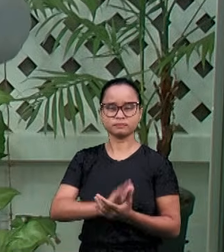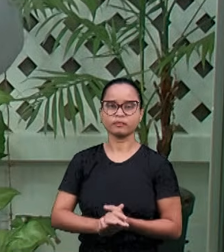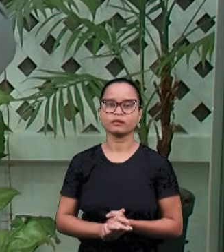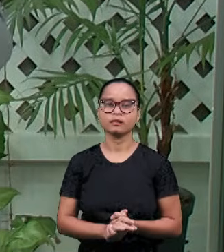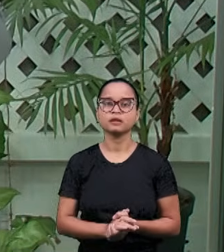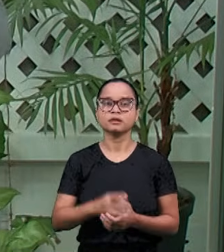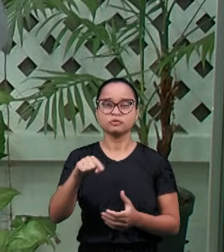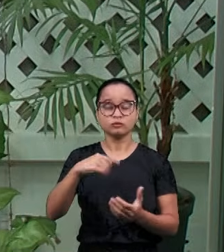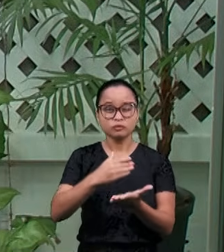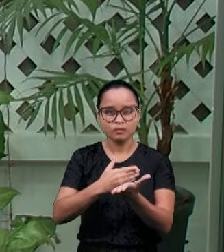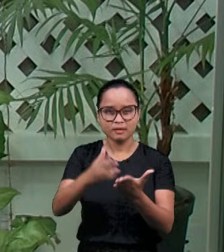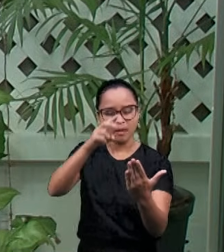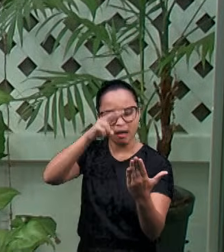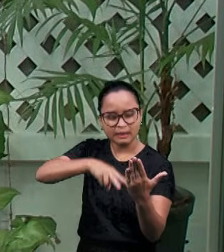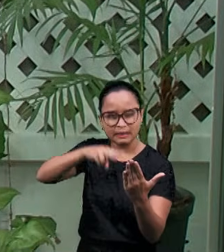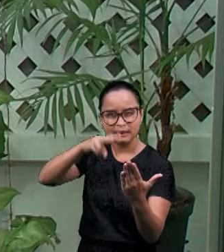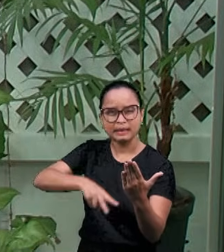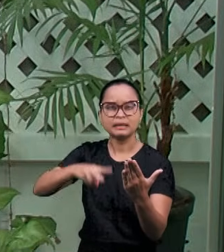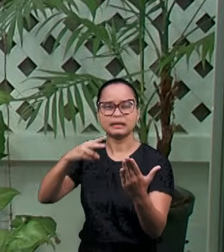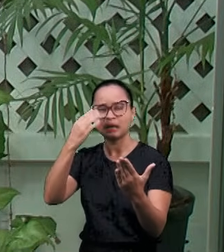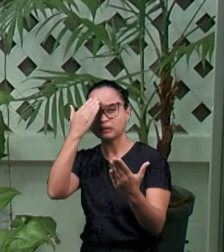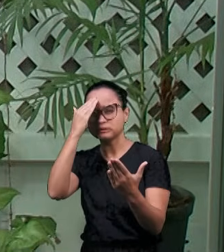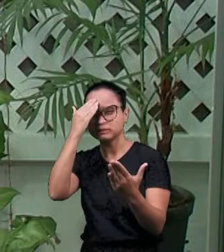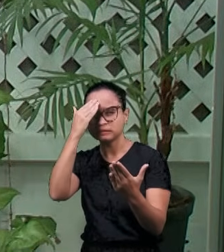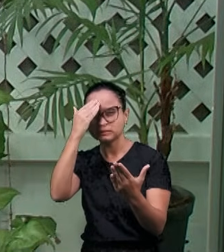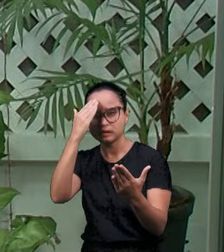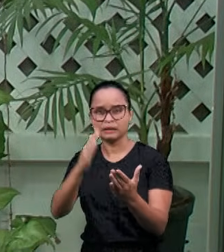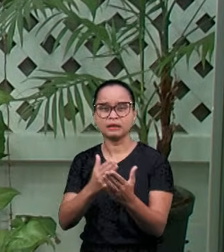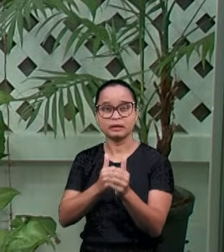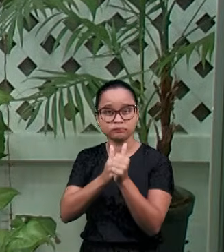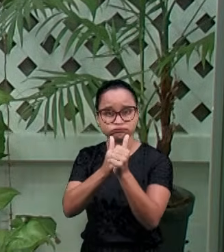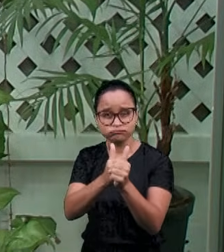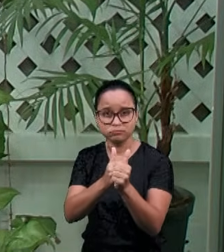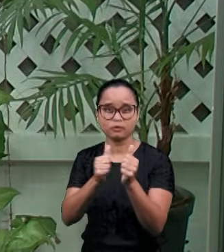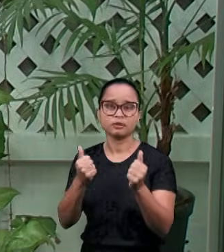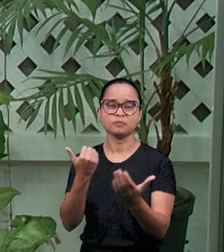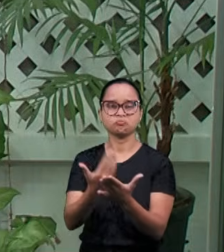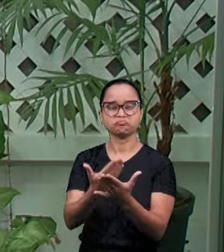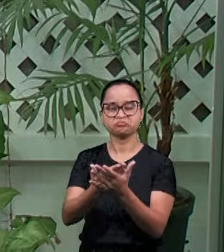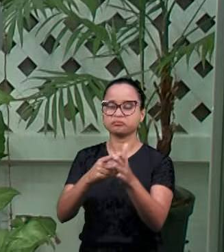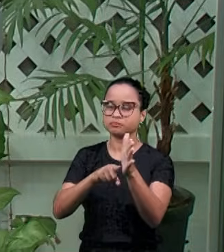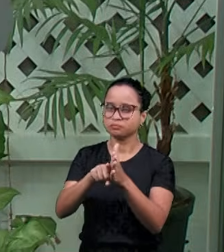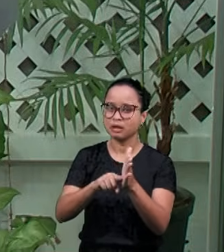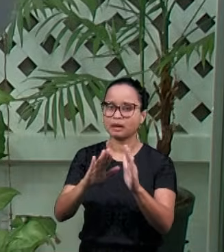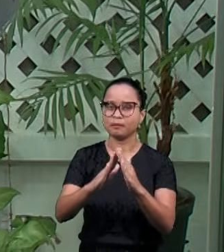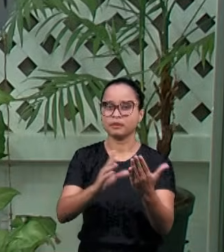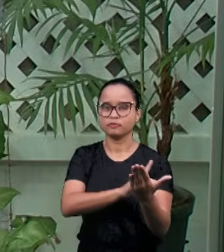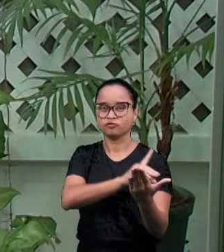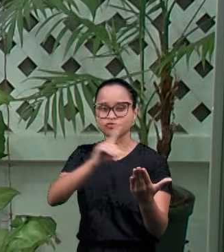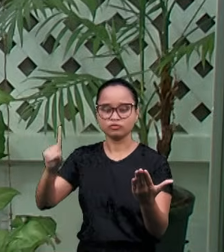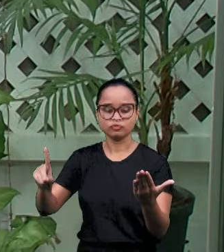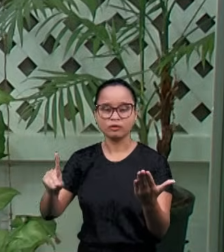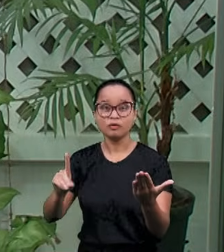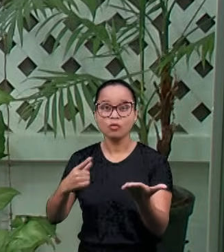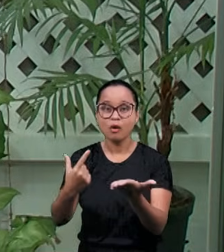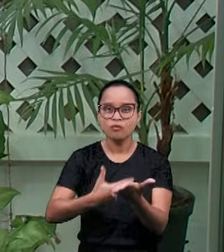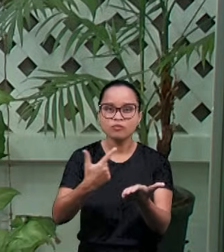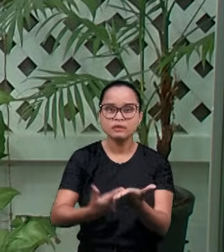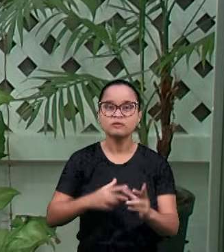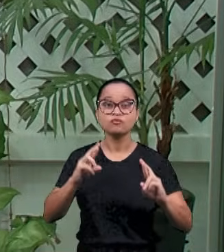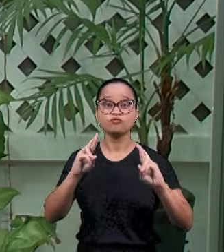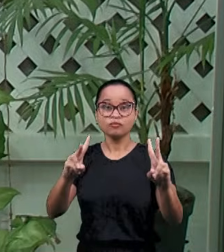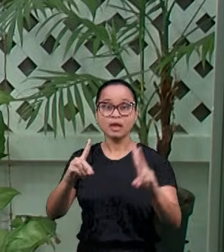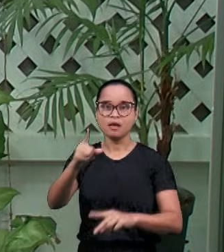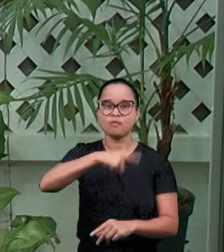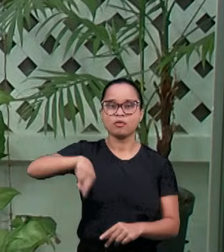que nous commençons à lire, à méditer et accompagner les études, la Bible est devenue un autre livre pour nous.